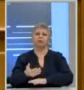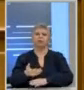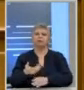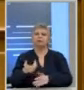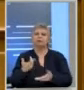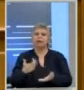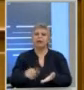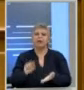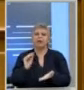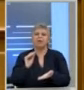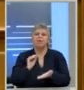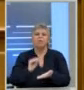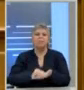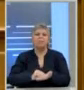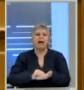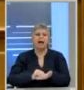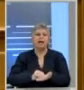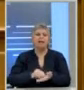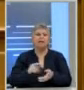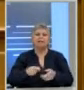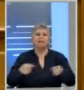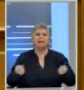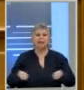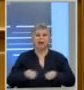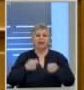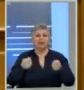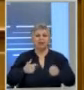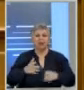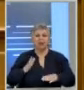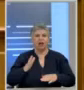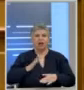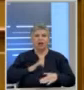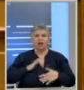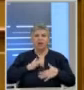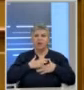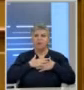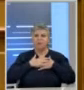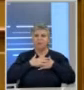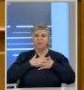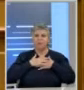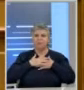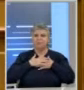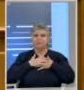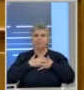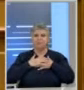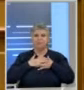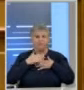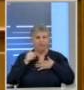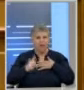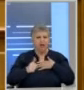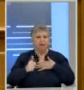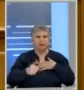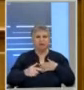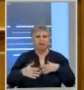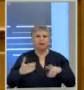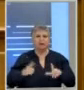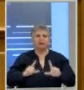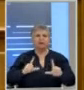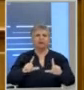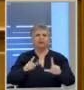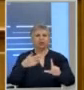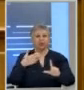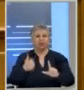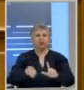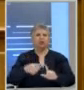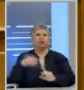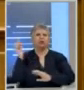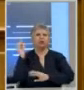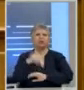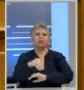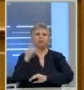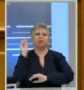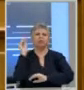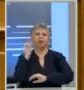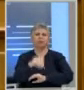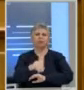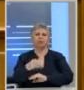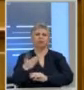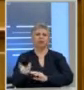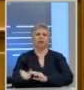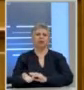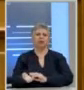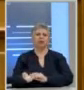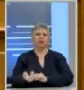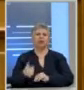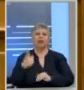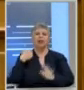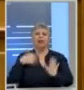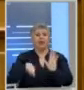δηλαδή ανθρώπους σε ομηρία, τους εκμεταλλεύεστε χυδαία. Έχετε καταστήσει το Σύνταγμα της